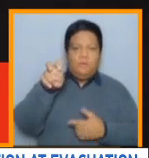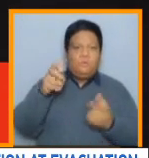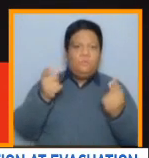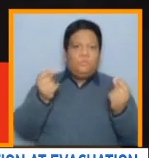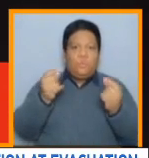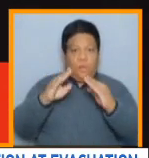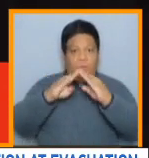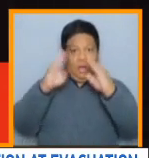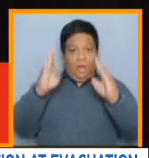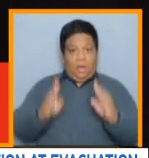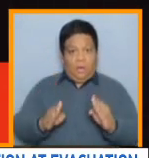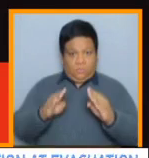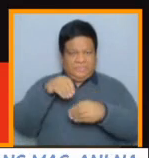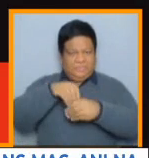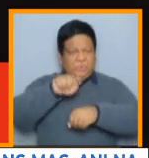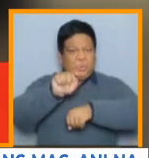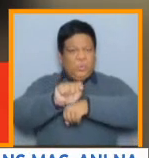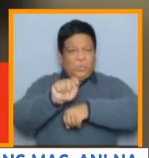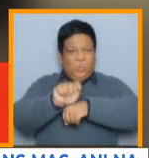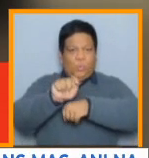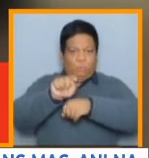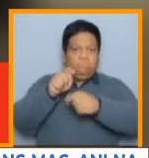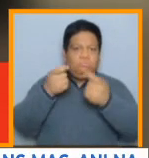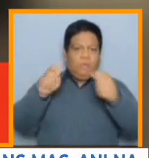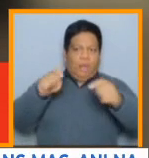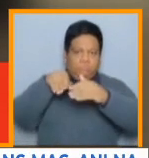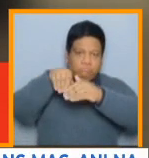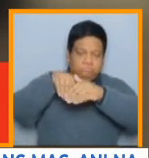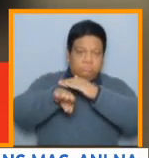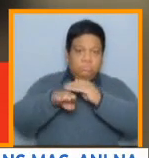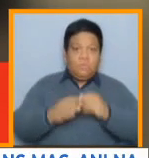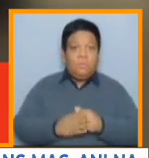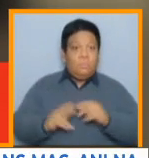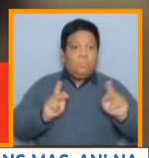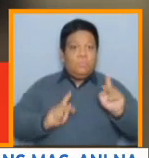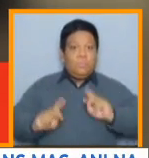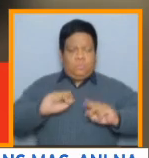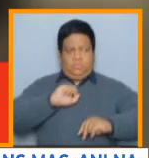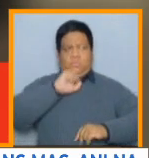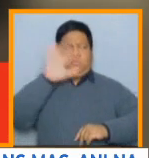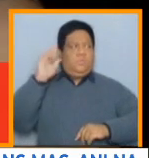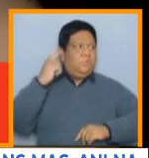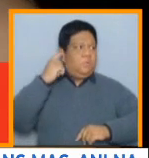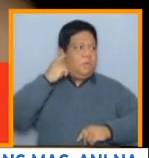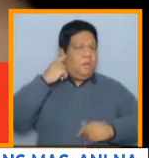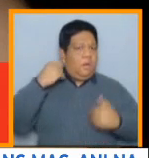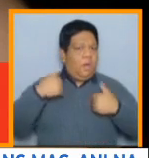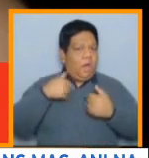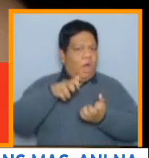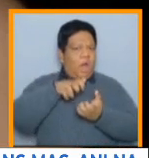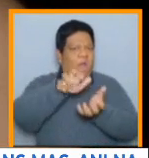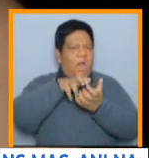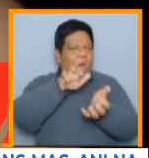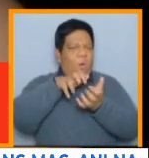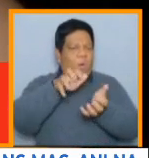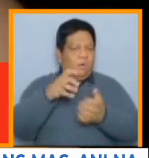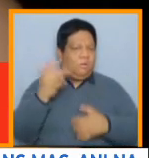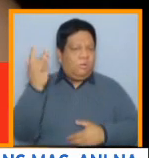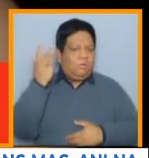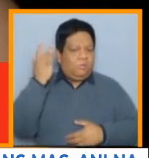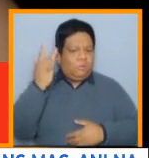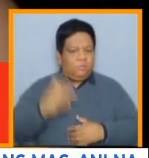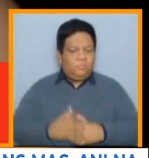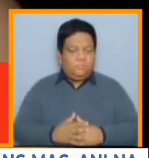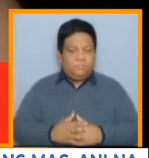gabi. Nabulabog raw ang mga nakatira sa bahay nang makarinig sila ng tahol ng aso. Narinig ko rin parang tunog ng